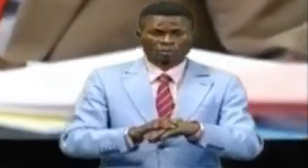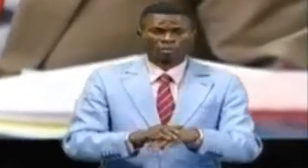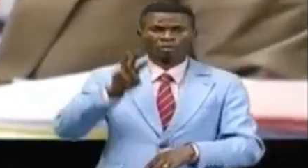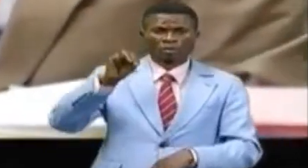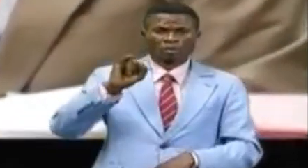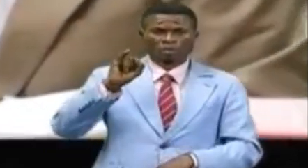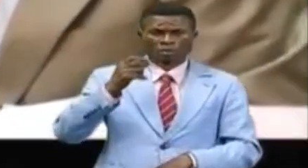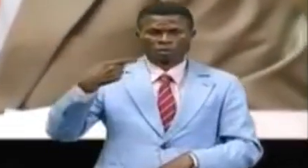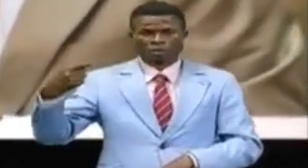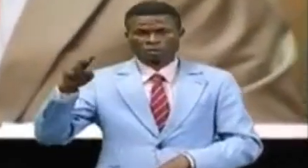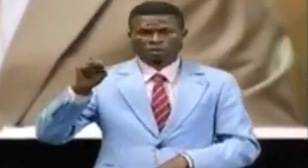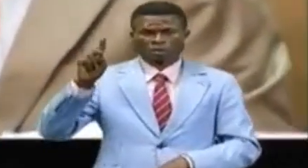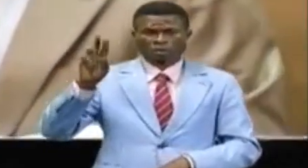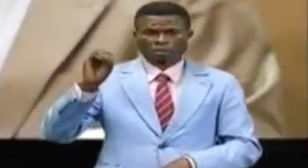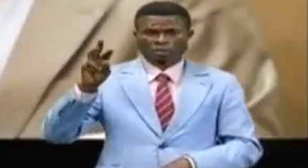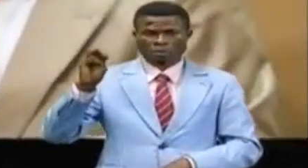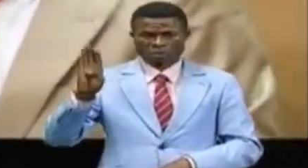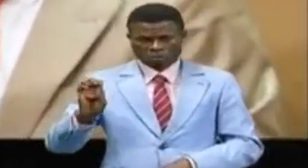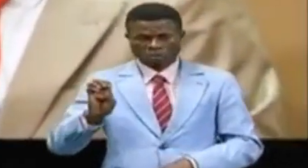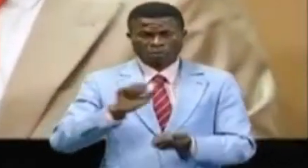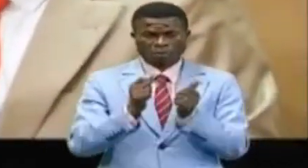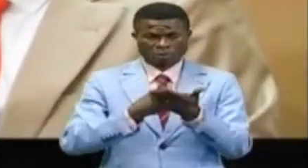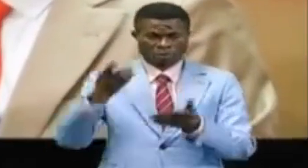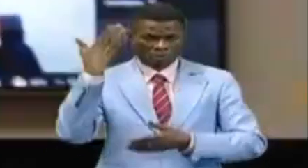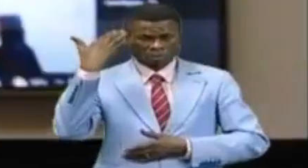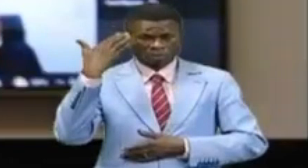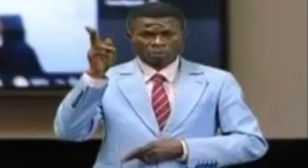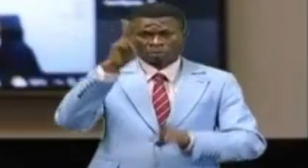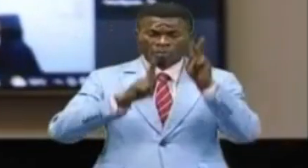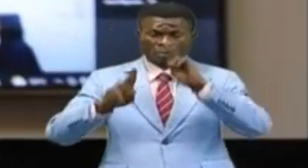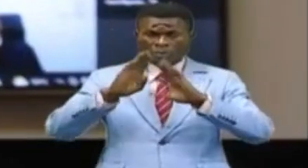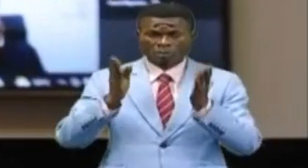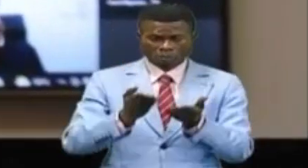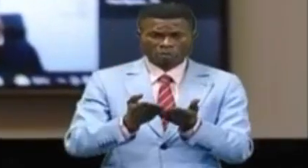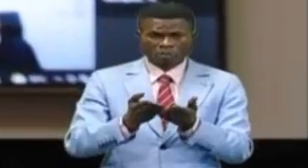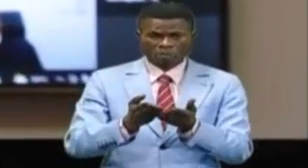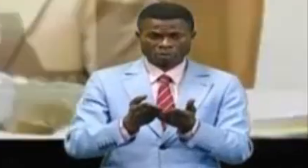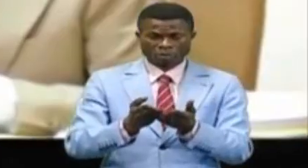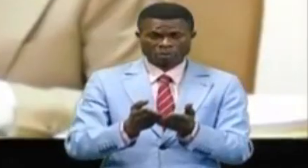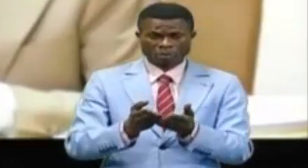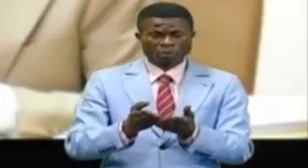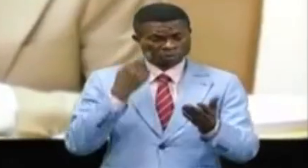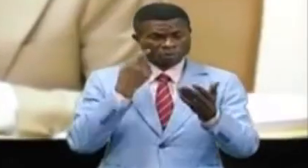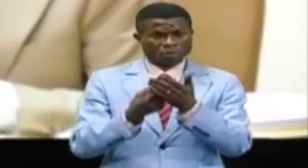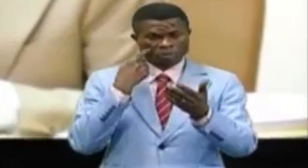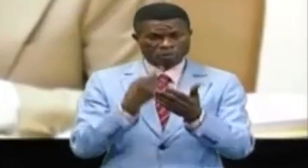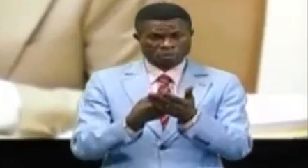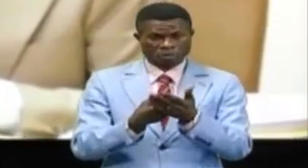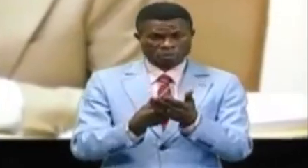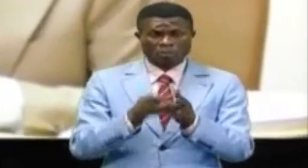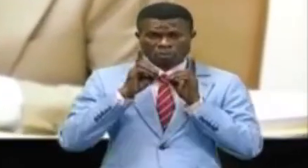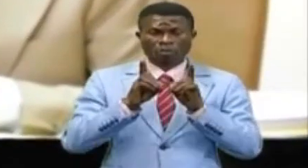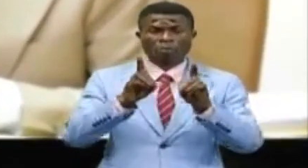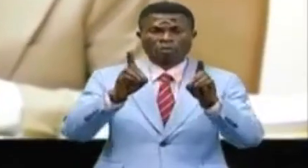Maïndomé. Dans la semaine qui s'achève, l'état d'esprit de la population a été entre autres marqué par le